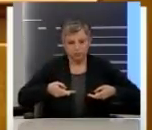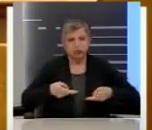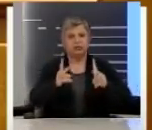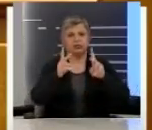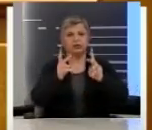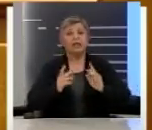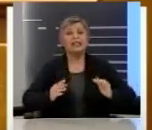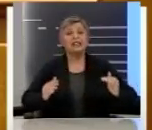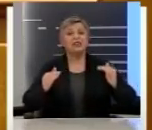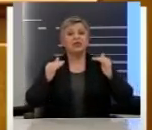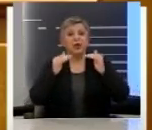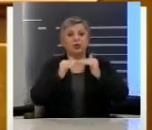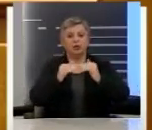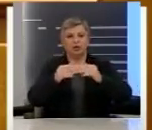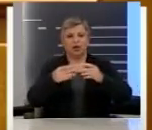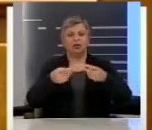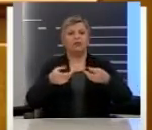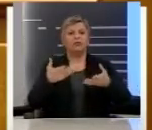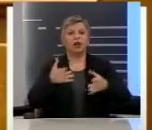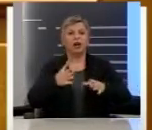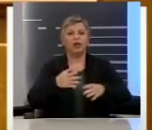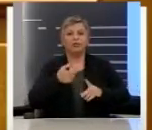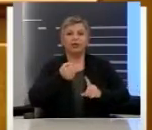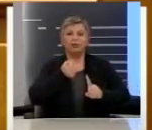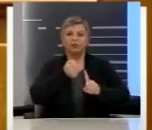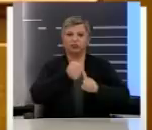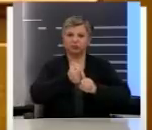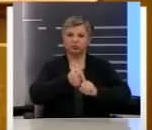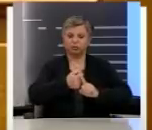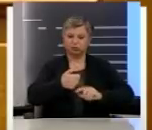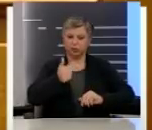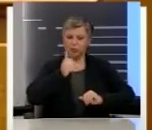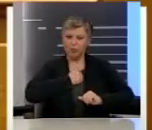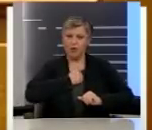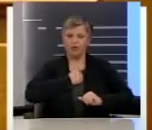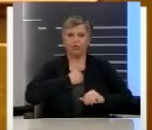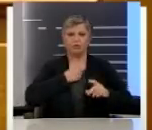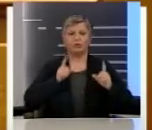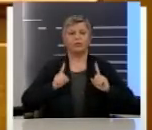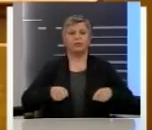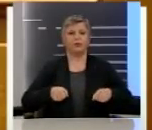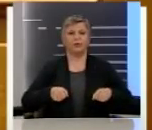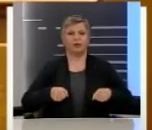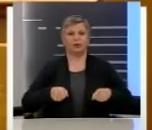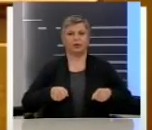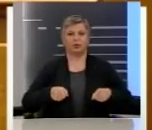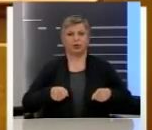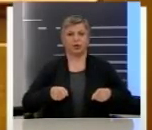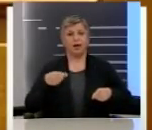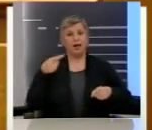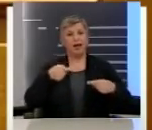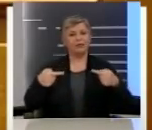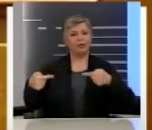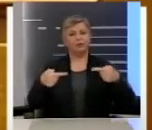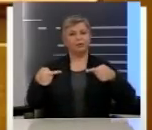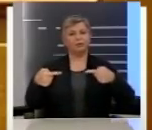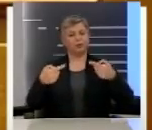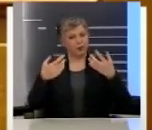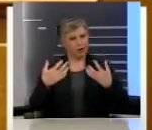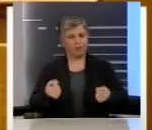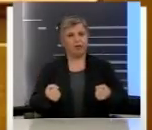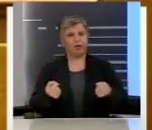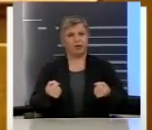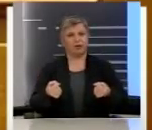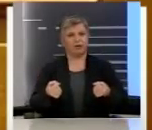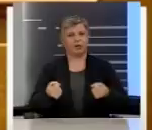Σε αυτήν την αντιπαράθεση, διαχρονικά, οι αρνητές της κοινωνικής προόδου,